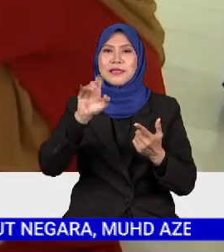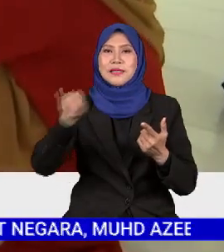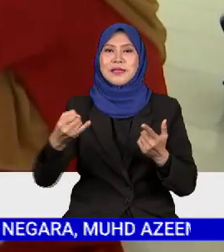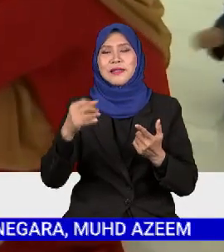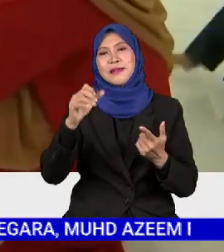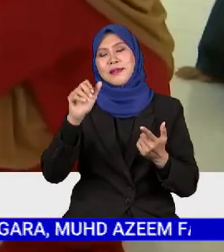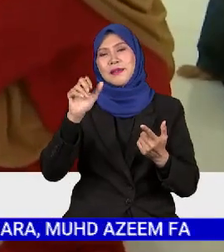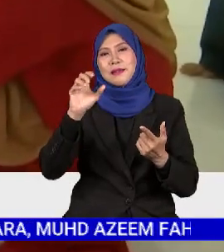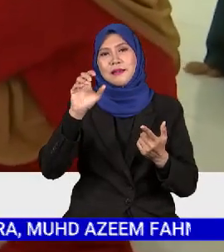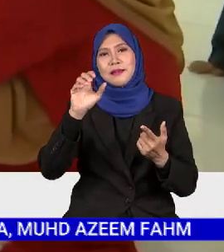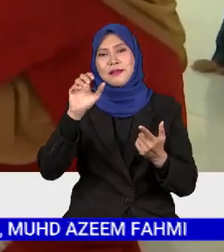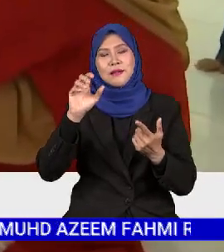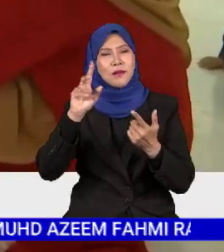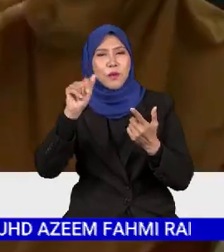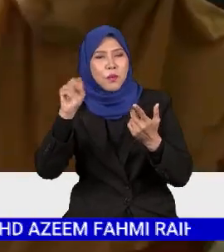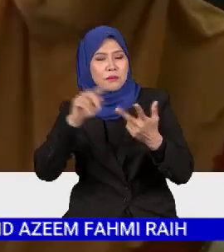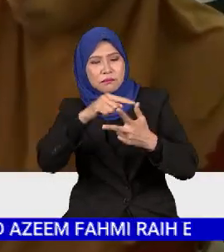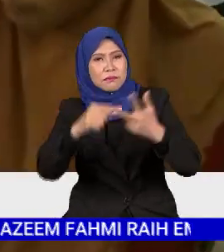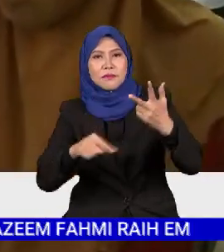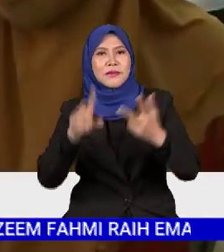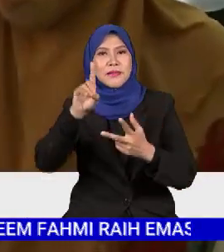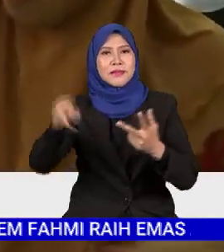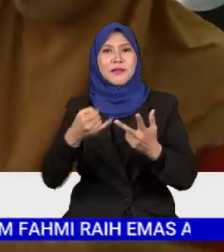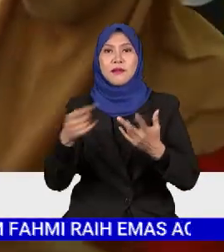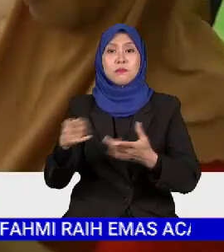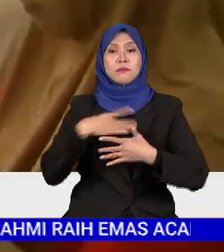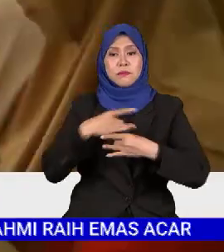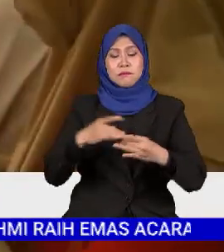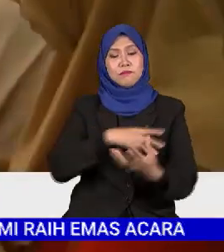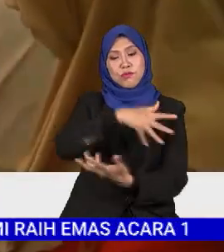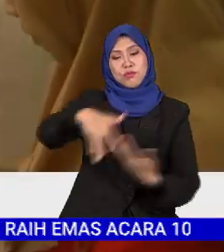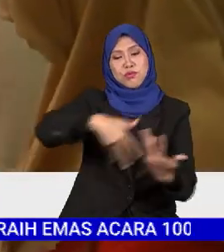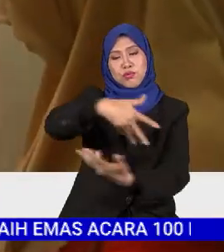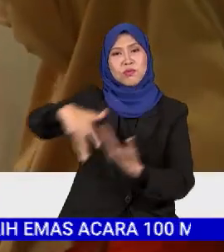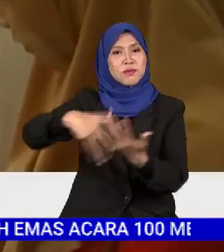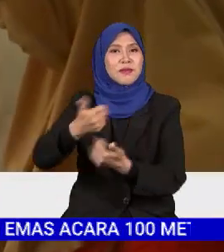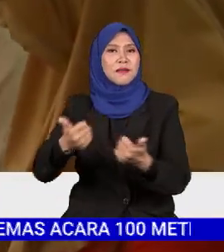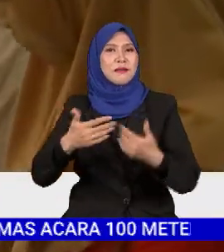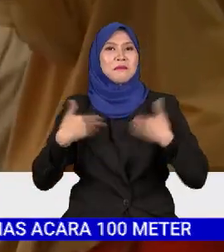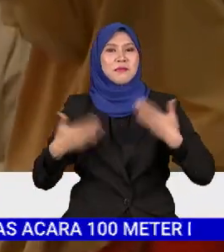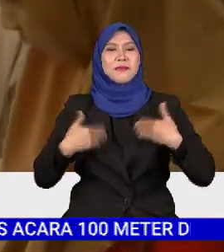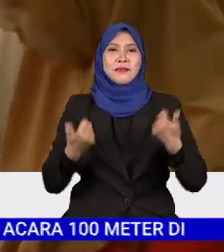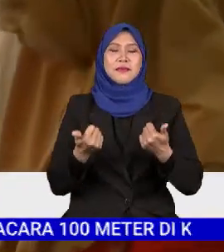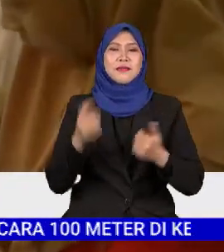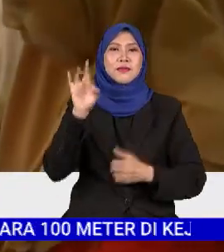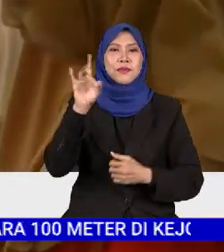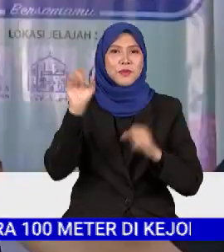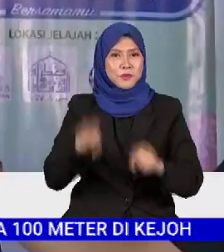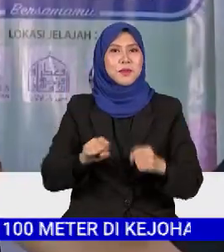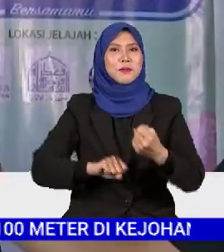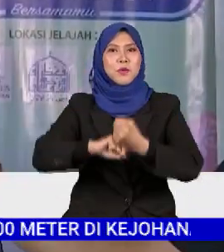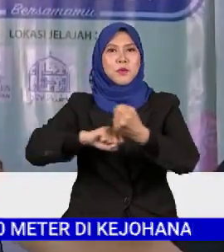Kak Nur Kisad. Mereka sentiasa mendekati. Mereka lagi sentiasa berminat apa semua. Okay, insyaAllah kita akan menyokong